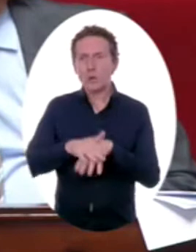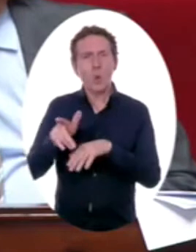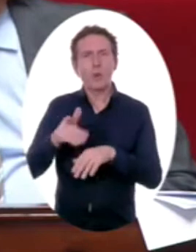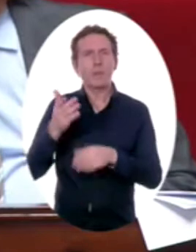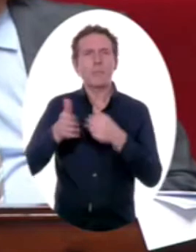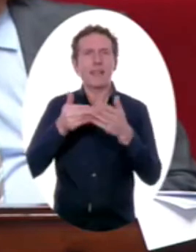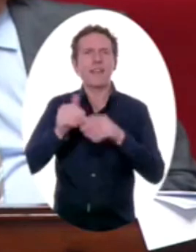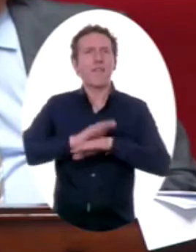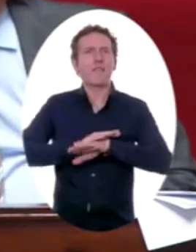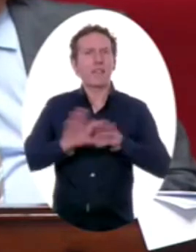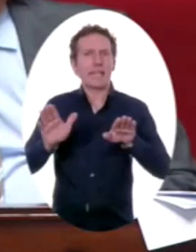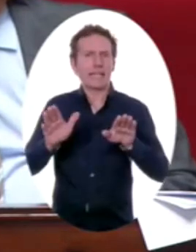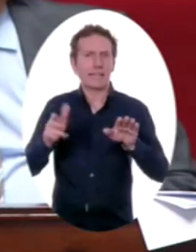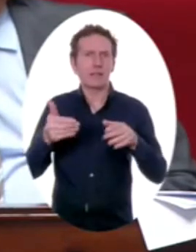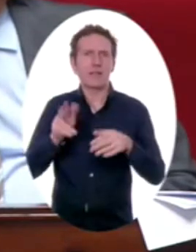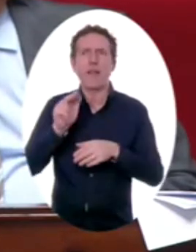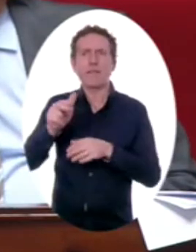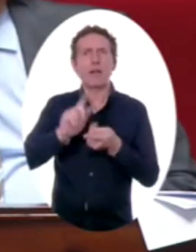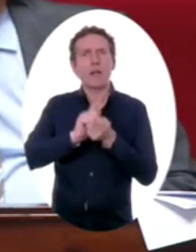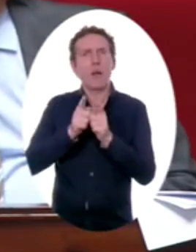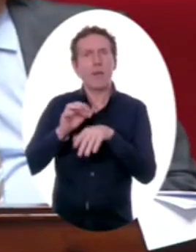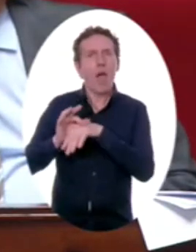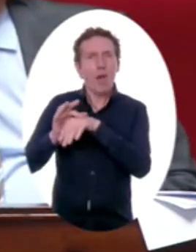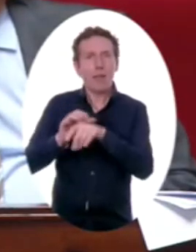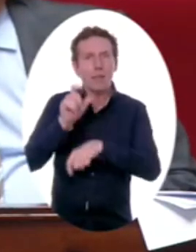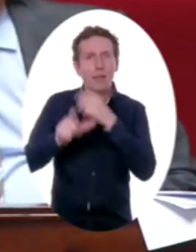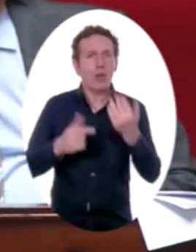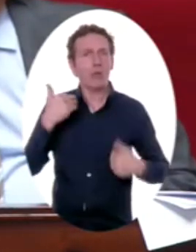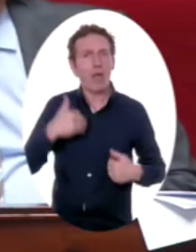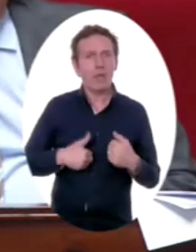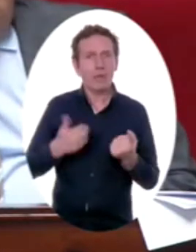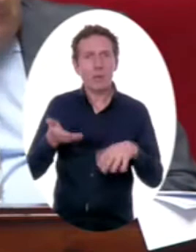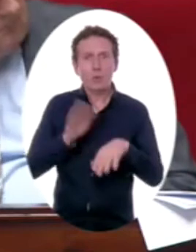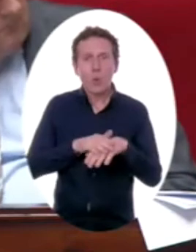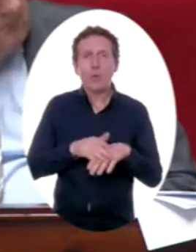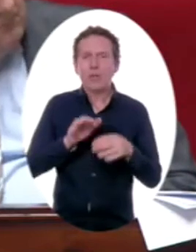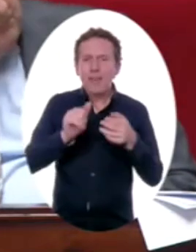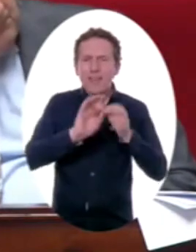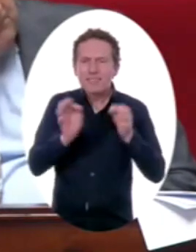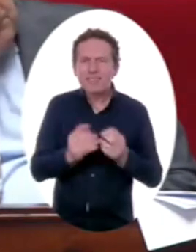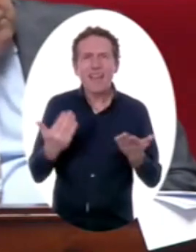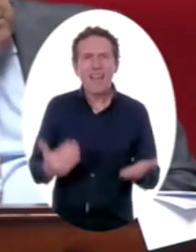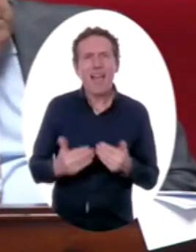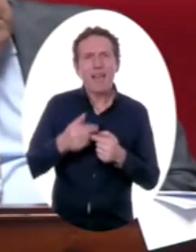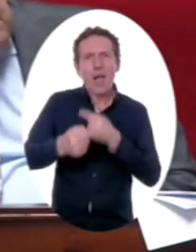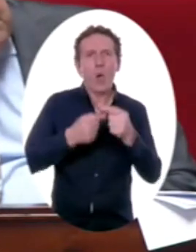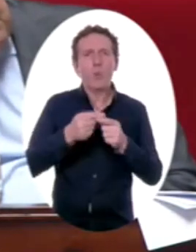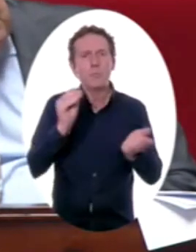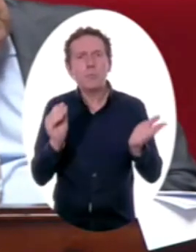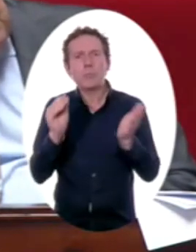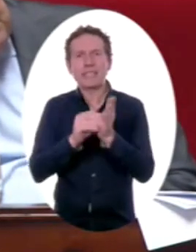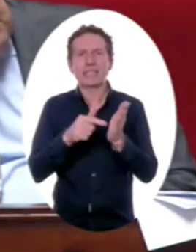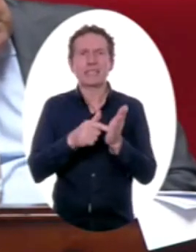plus certifiés comme tels, d'accompagner les personnes handicapées, alors que la formulation telle qu'elle est énoncée